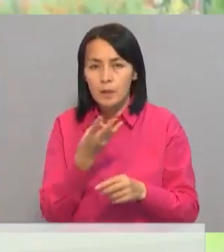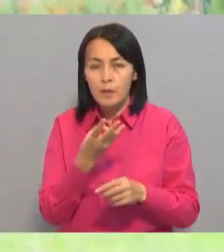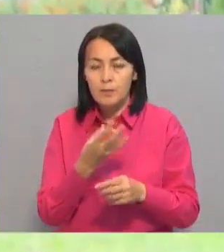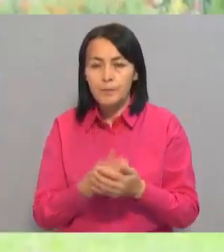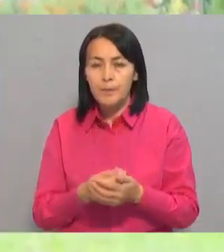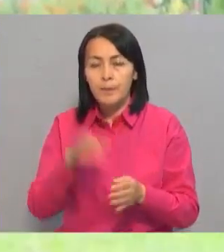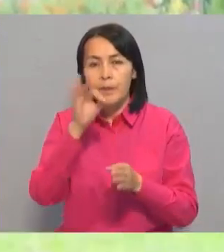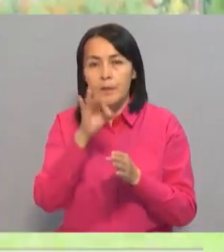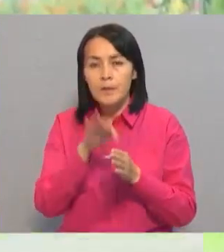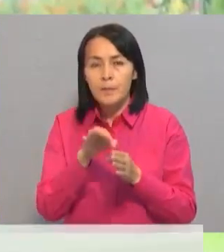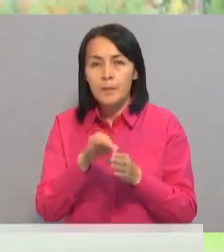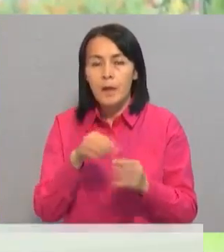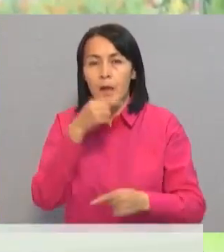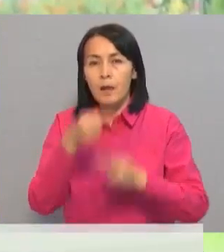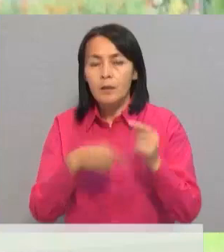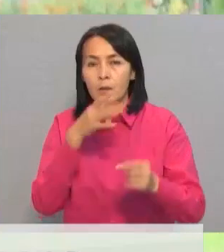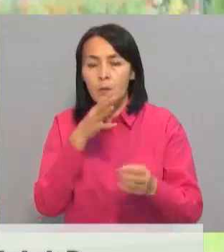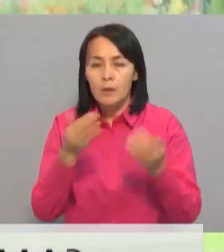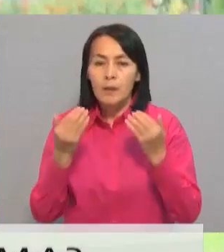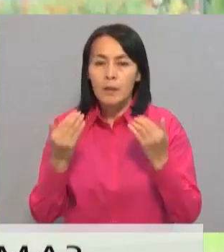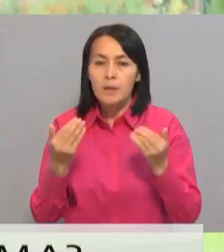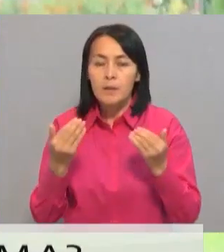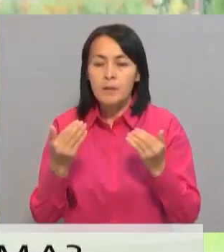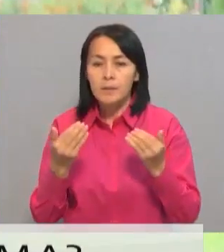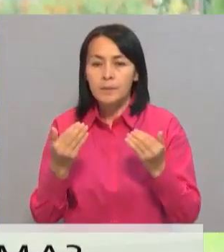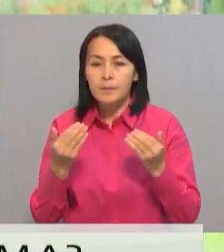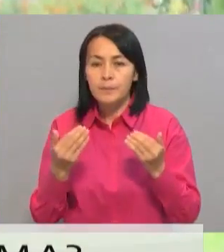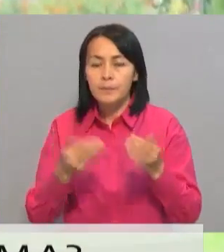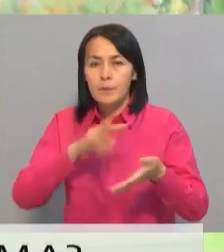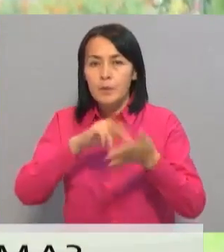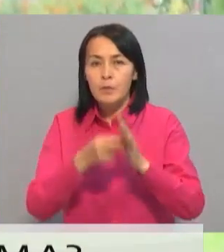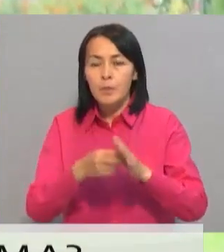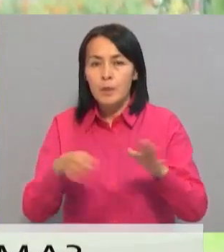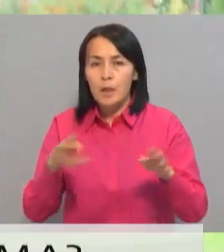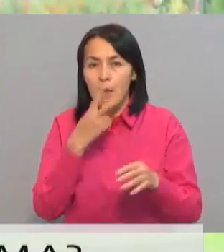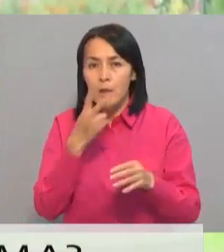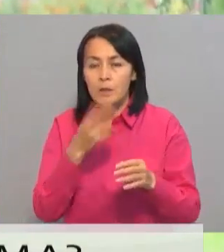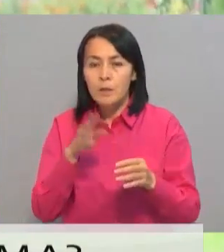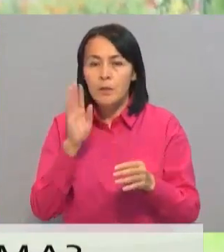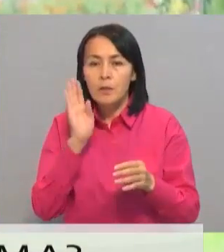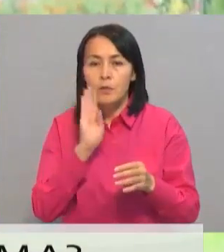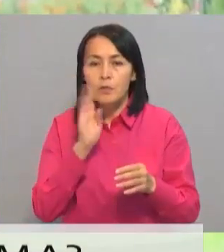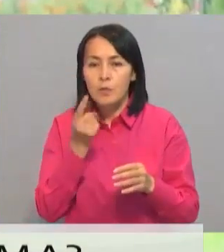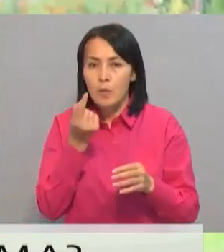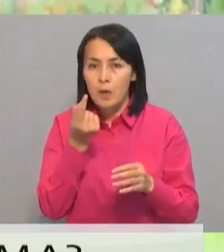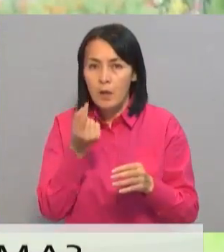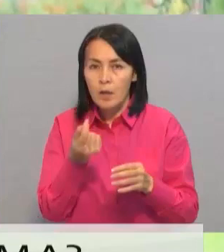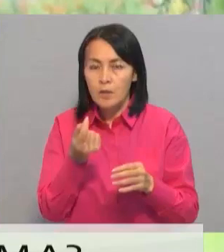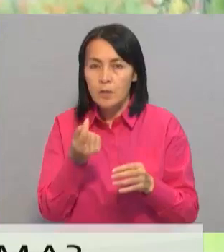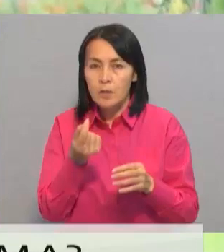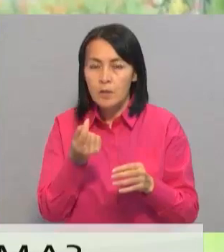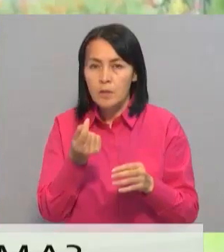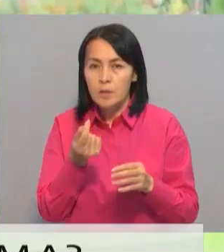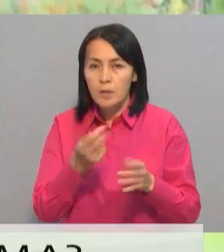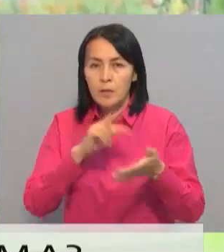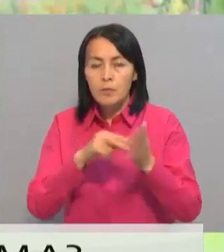тур. Себеби алдагы убакта азыр жоспарга карасак суу тапшылыгы орун алуу деген жоспар өтө